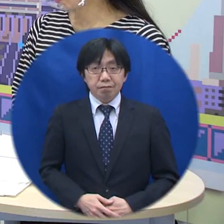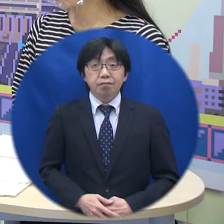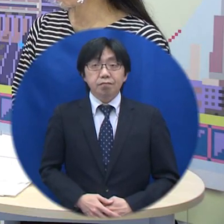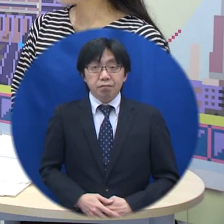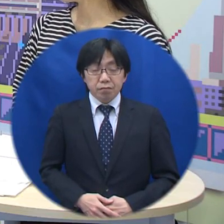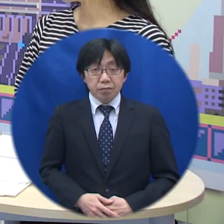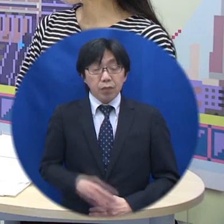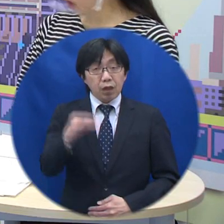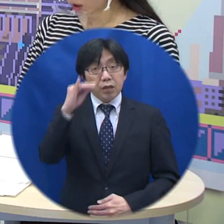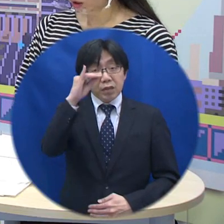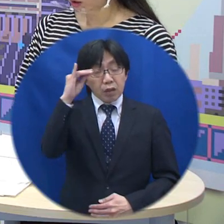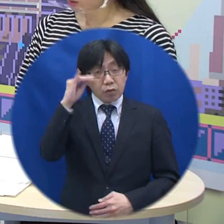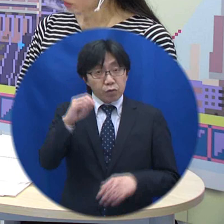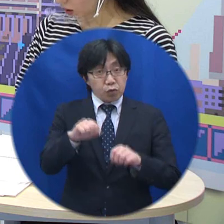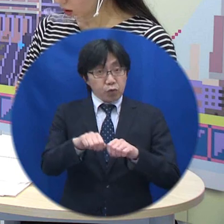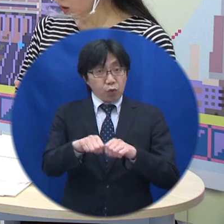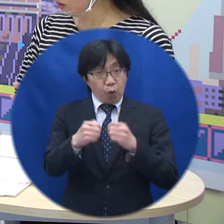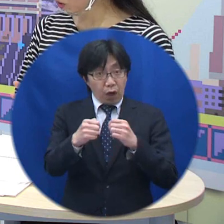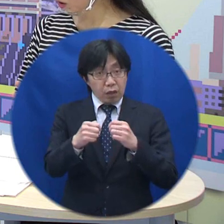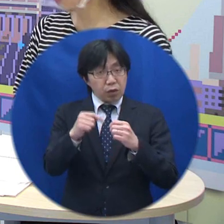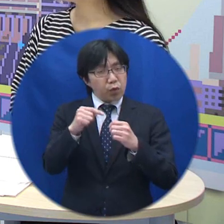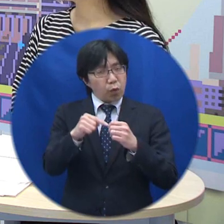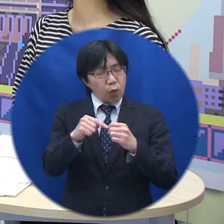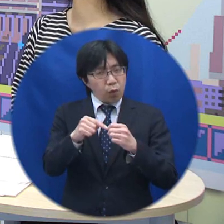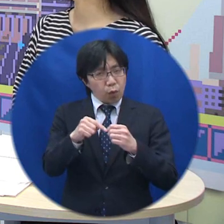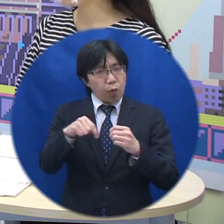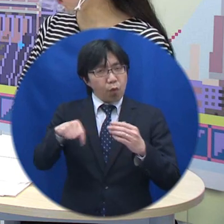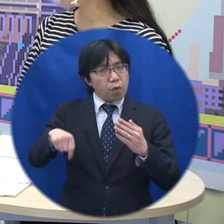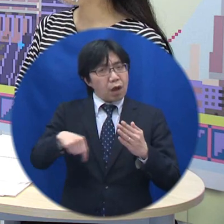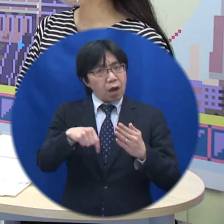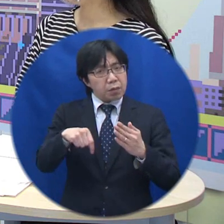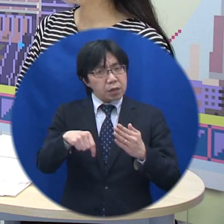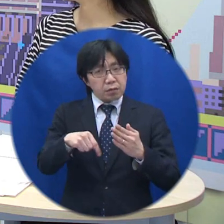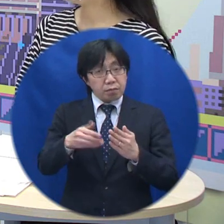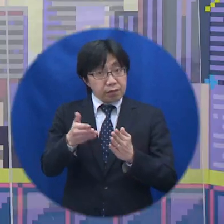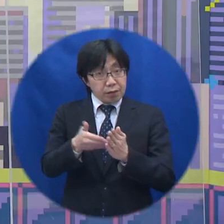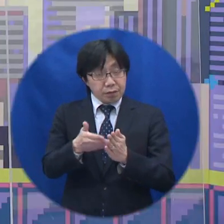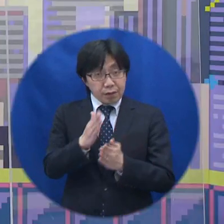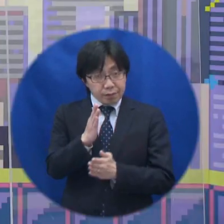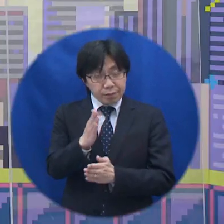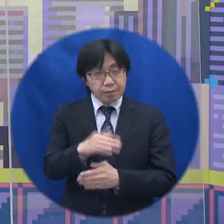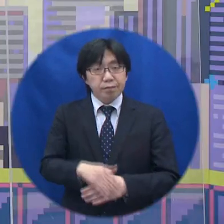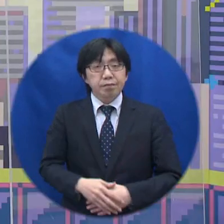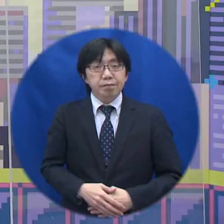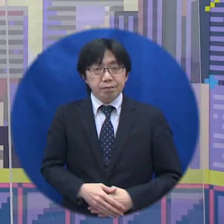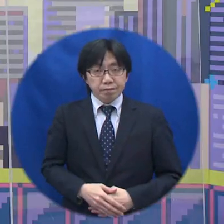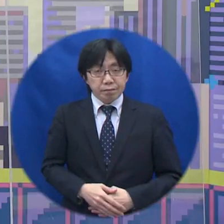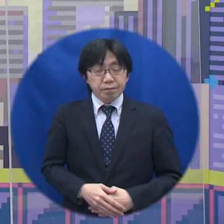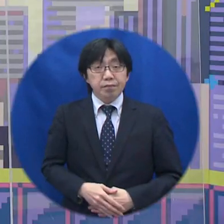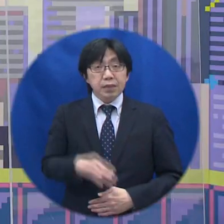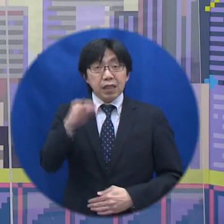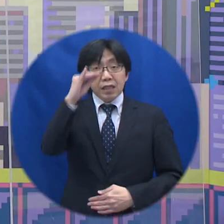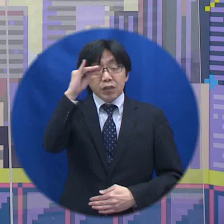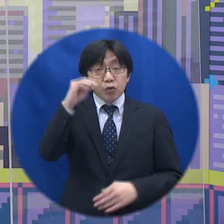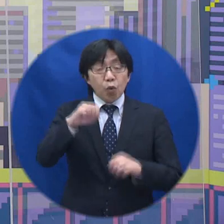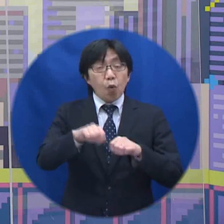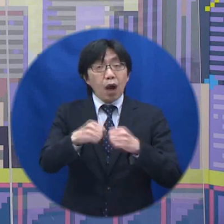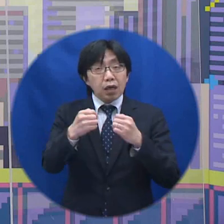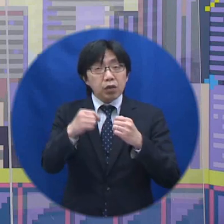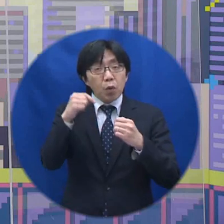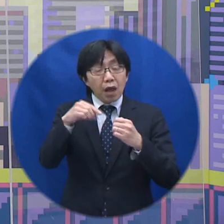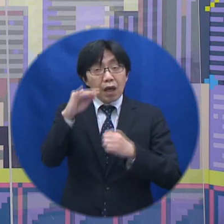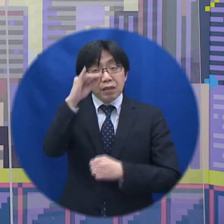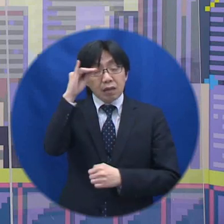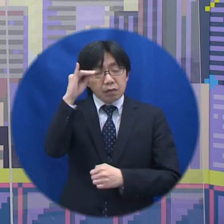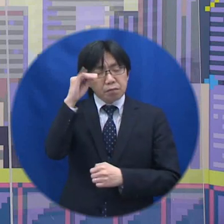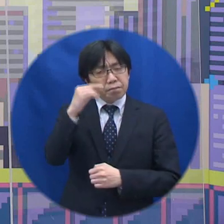ではまずは知的障害の定義について教えてください。 はい、知的障害とは知的機能